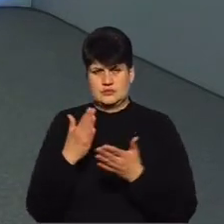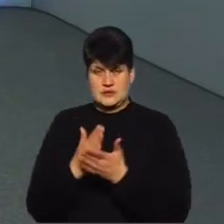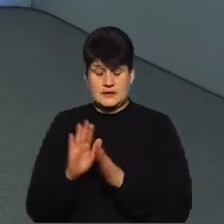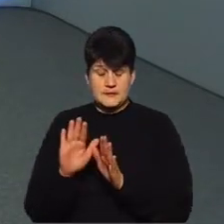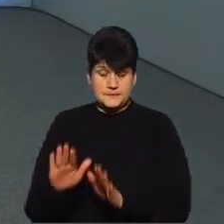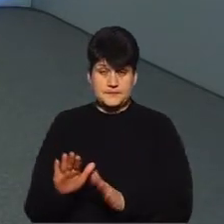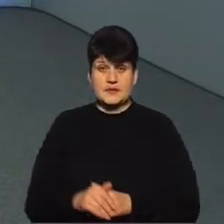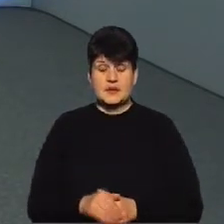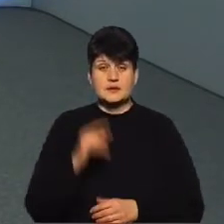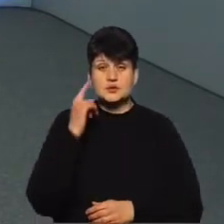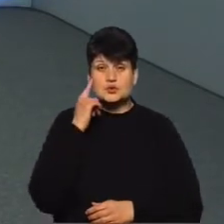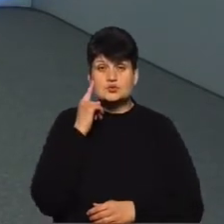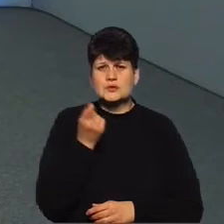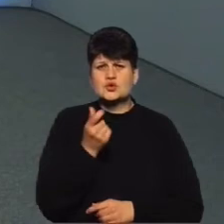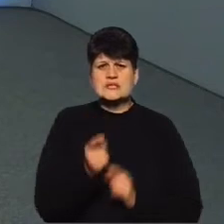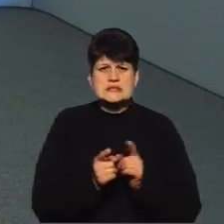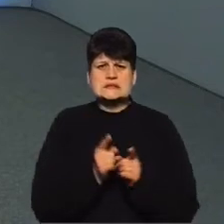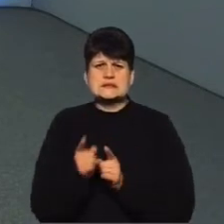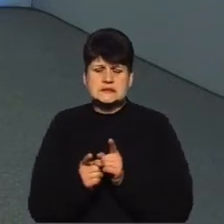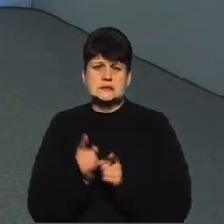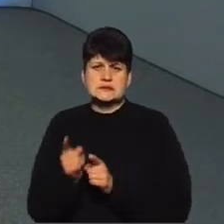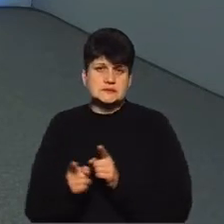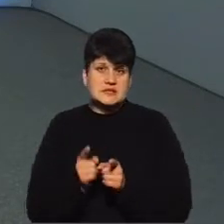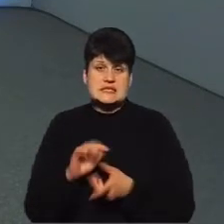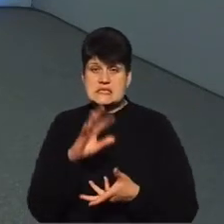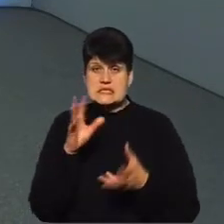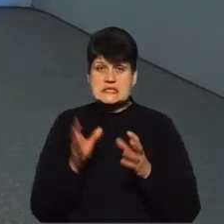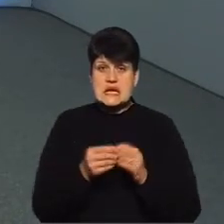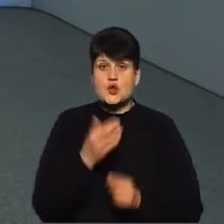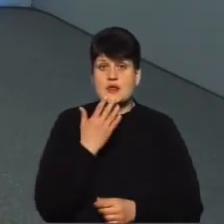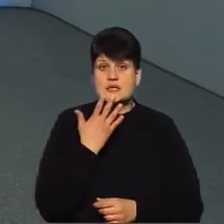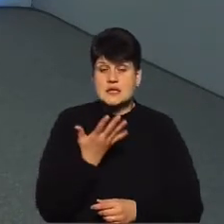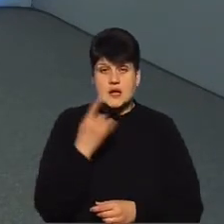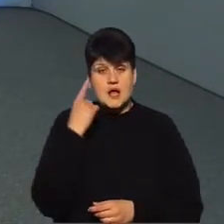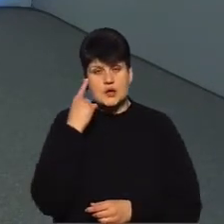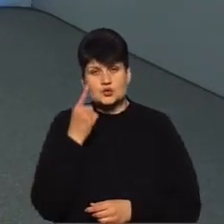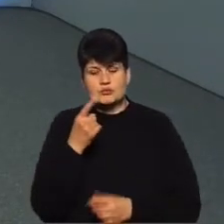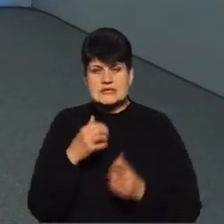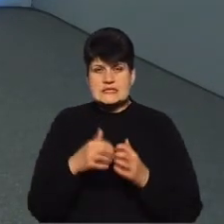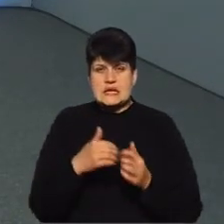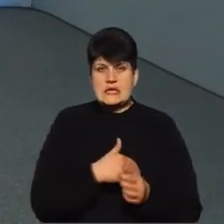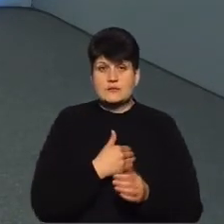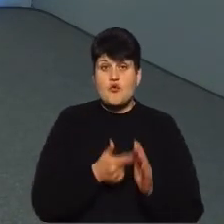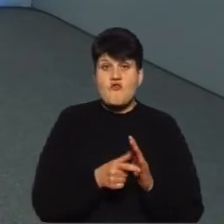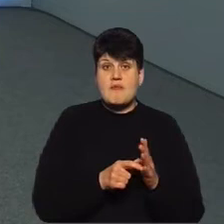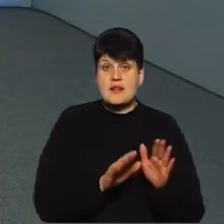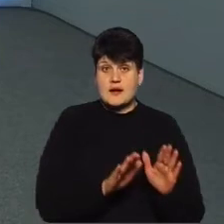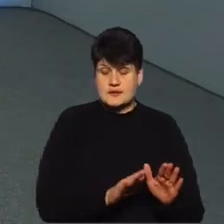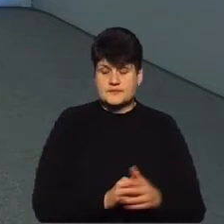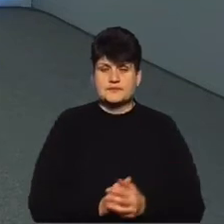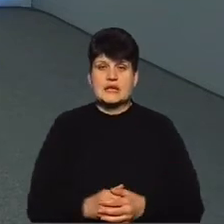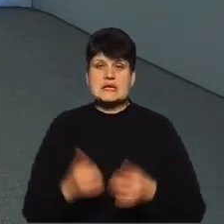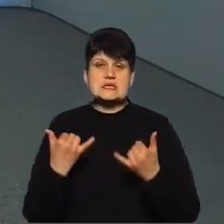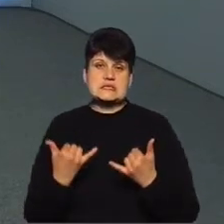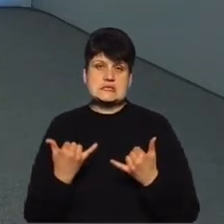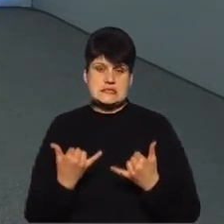думка дещо змінюється, принаймні, оця загальнонаціональна, як ви кажете, середня температура в палаті. Зараз вона, за